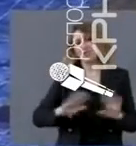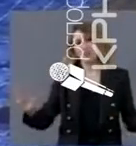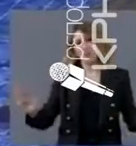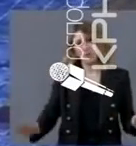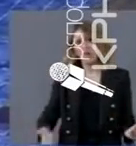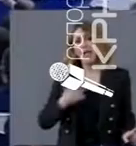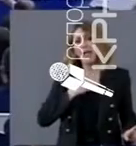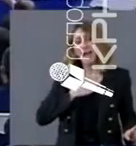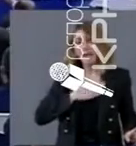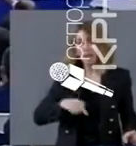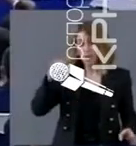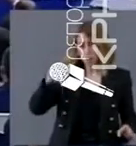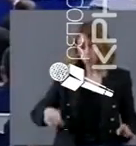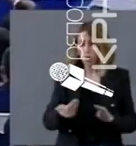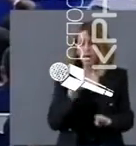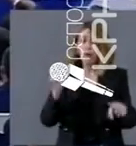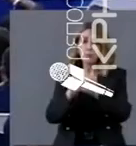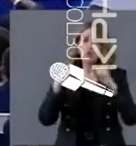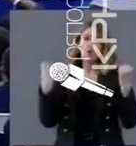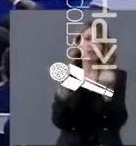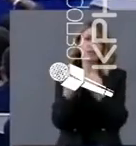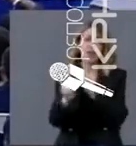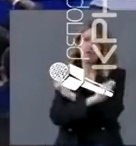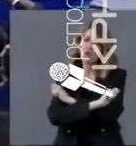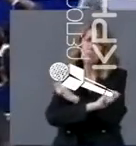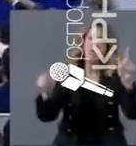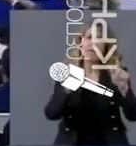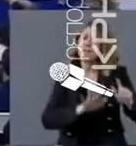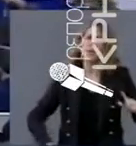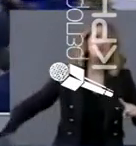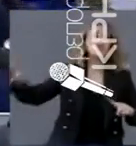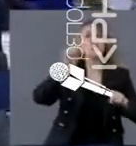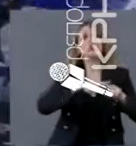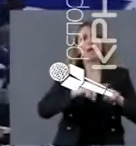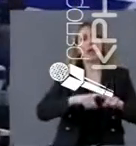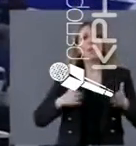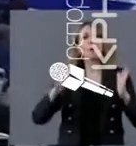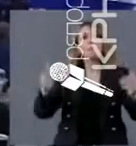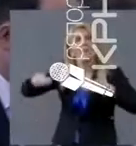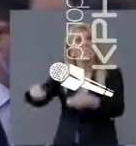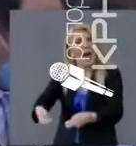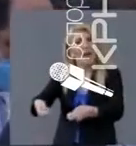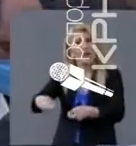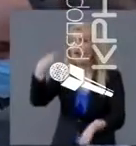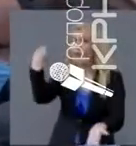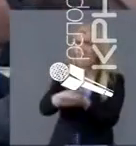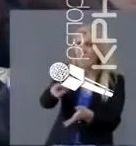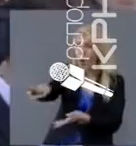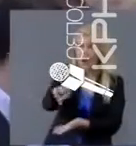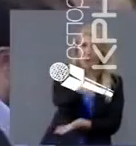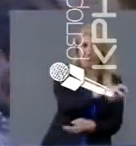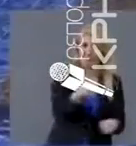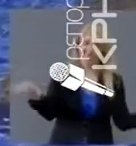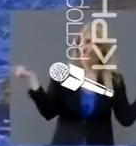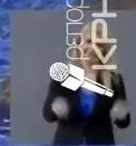Κρήτη το προσυνέδριο σε ολόκληρη την Ελλάδα. Πάμε μπροστά! Πάμε μαζί. Ο Κυριάκος Μητσοτάκης αναφέρθηκε